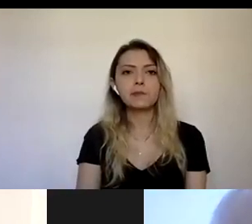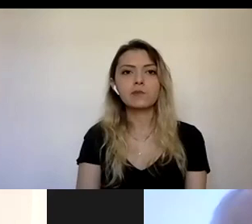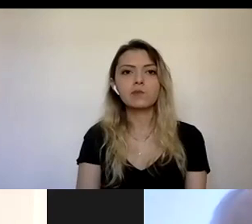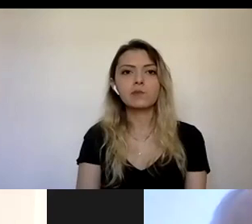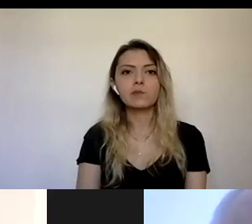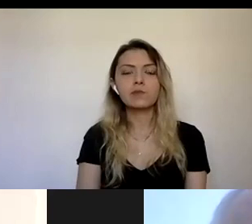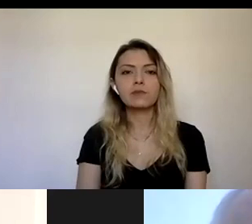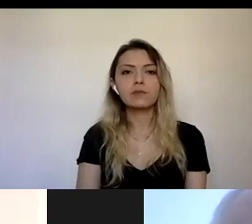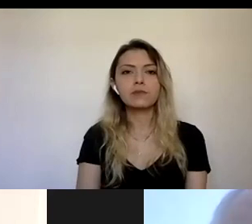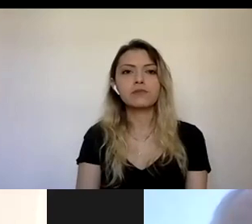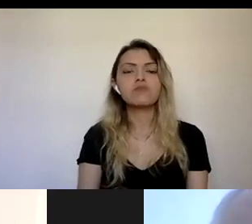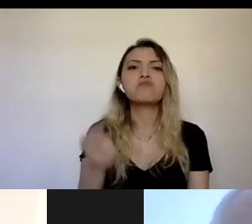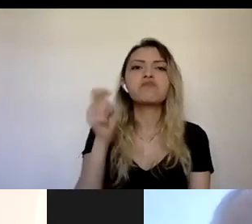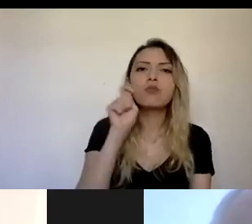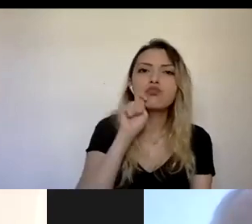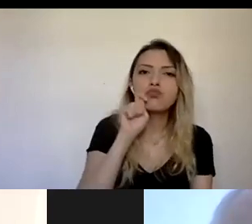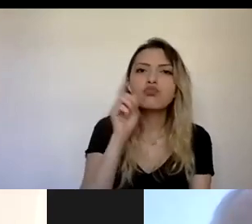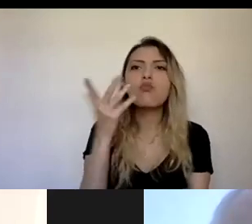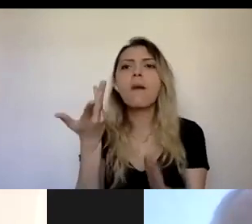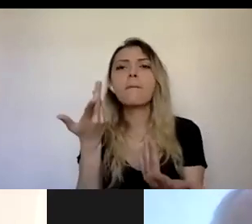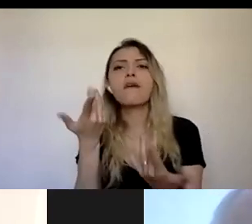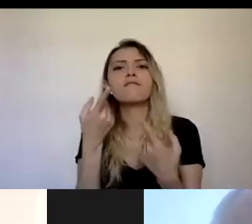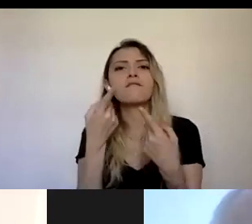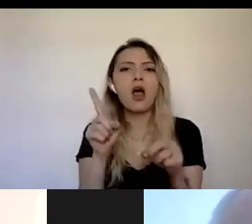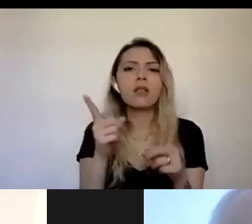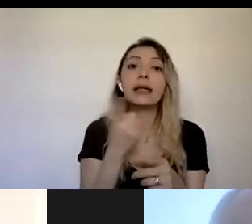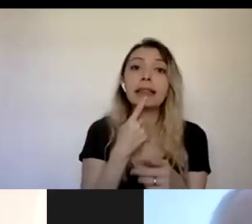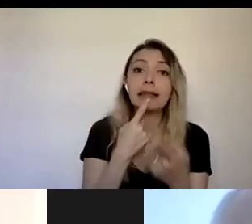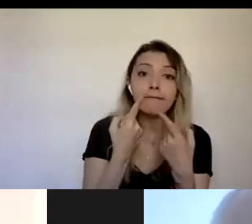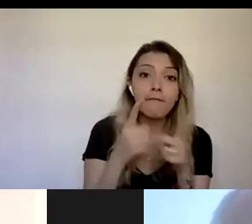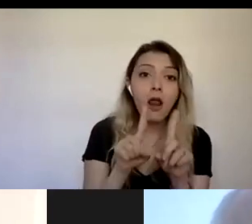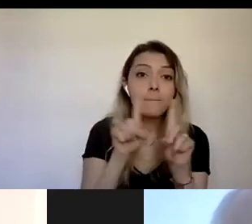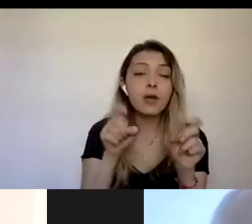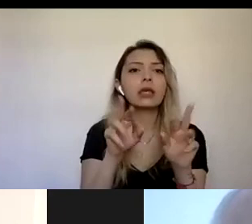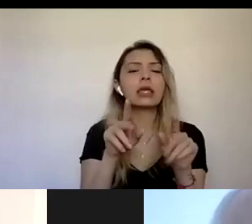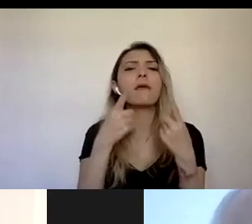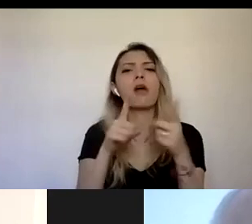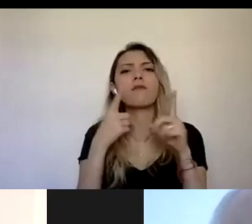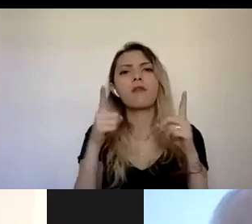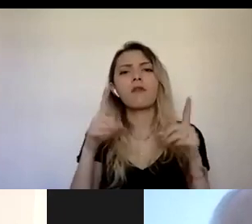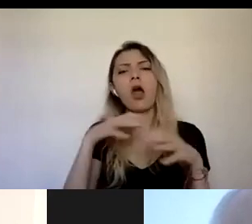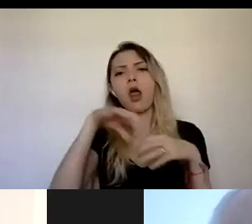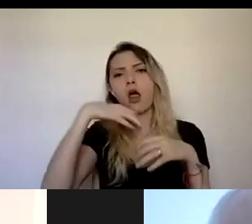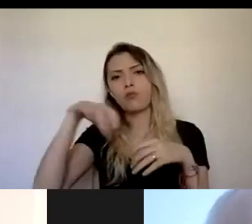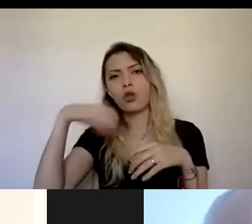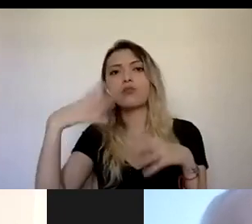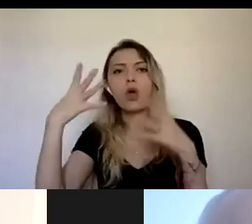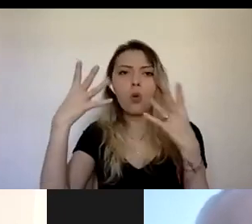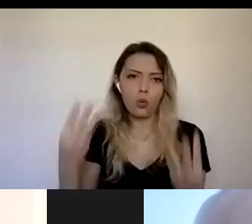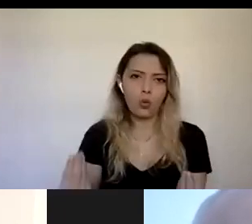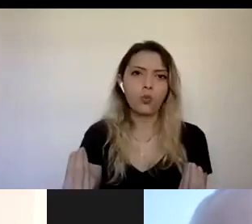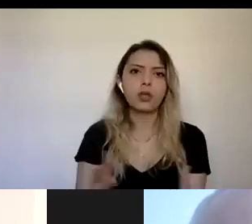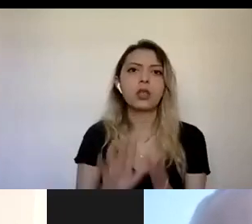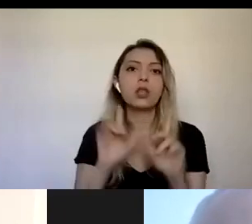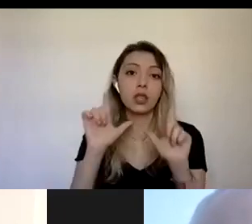Etnik köken, dil vesaire gibi pek çok alanda aslında ayrıştırma yapılıyor